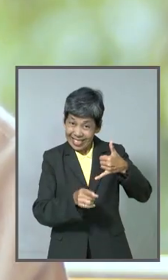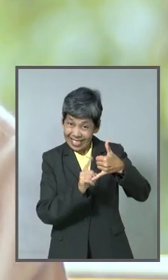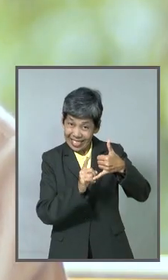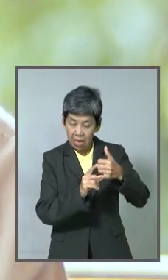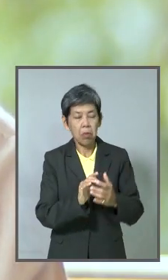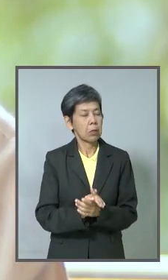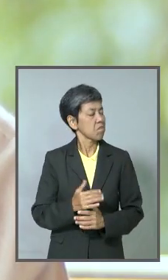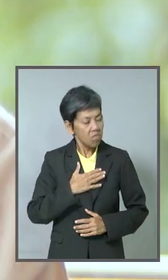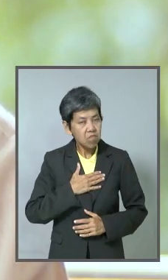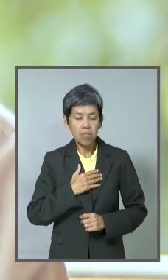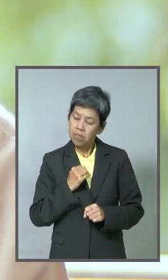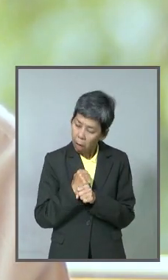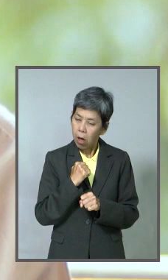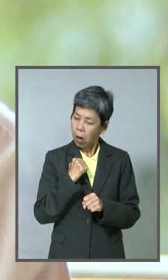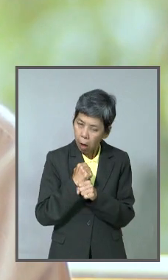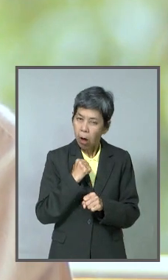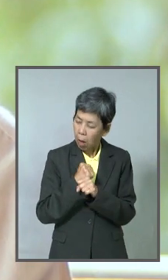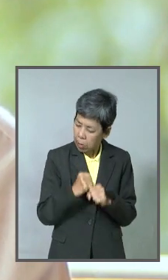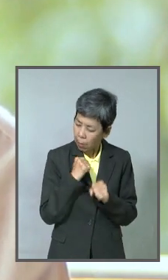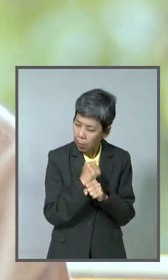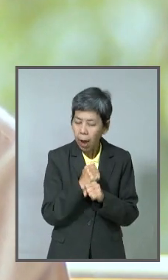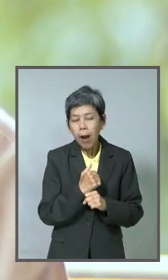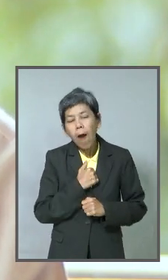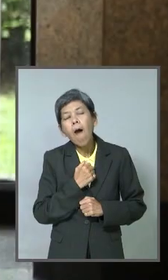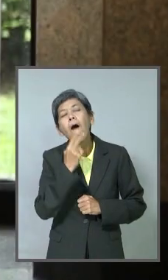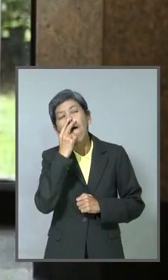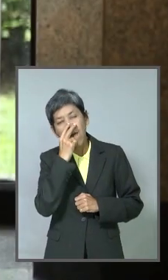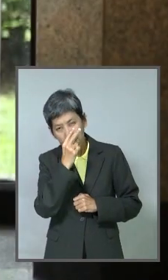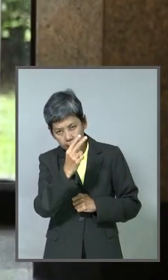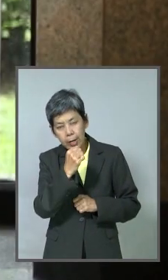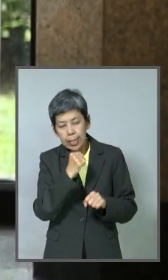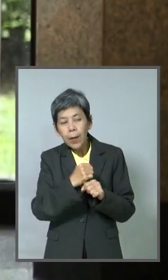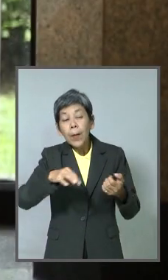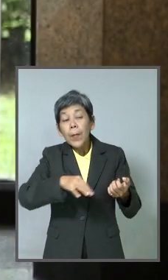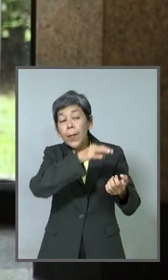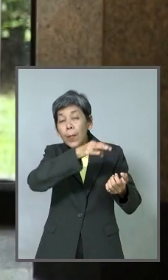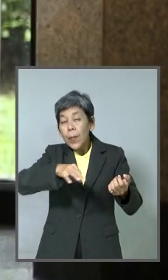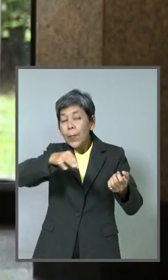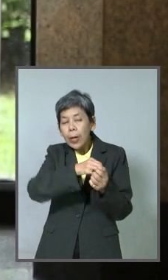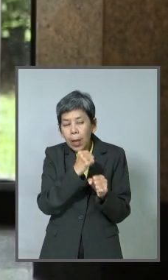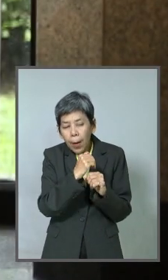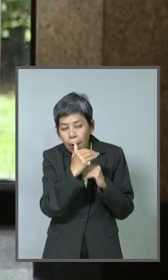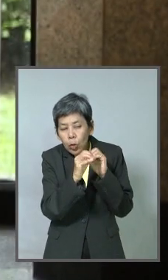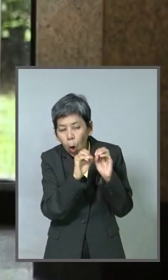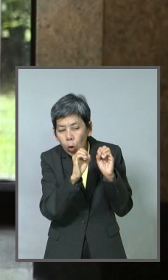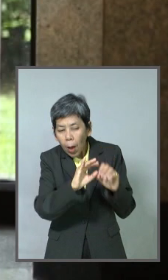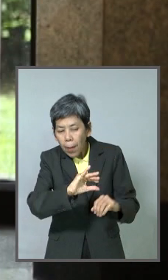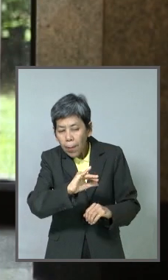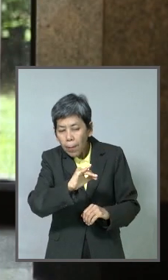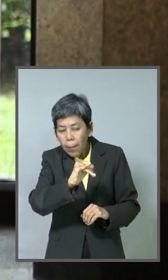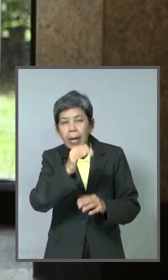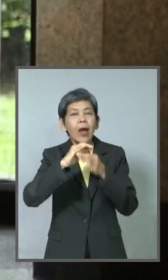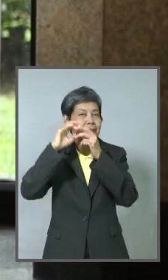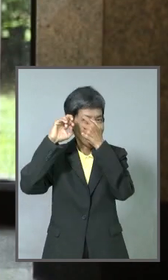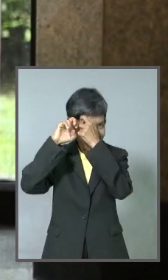เขาเป็นเด็กที่มีความมั่นใจว่าตัวเองต้องทำให้ได้ก็เลยใช้เครื่องมือไวโอลินเนี่ยพัฒน